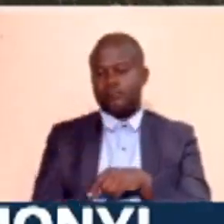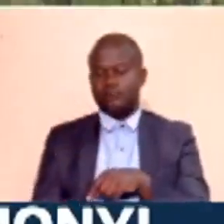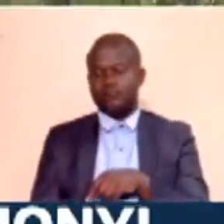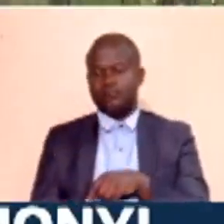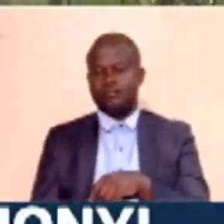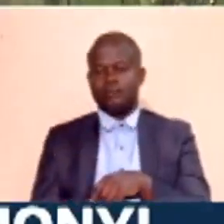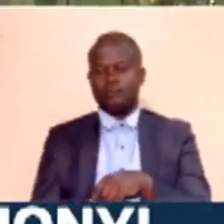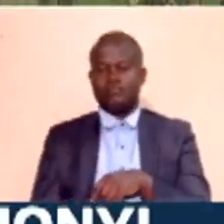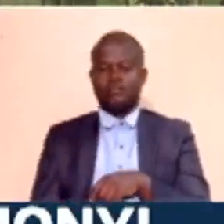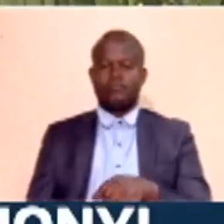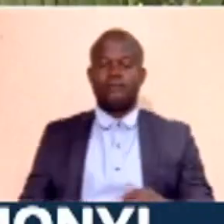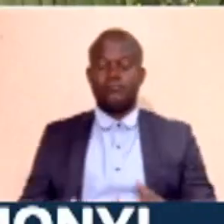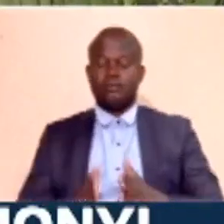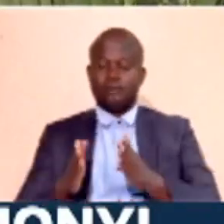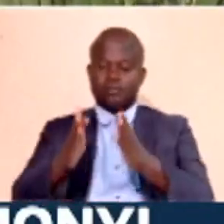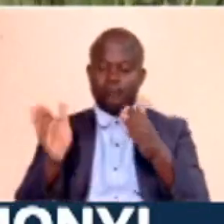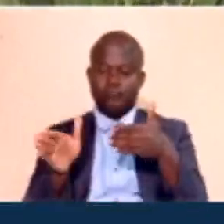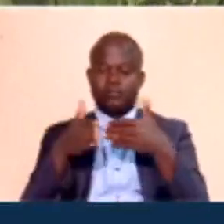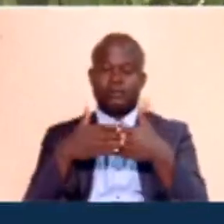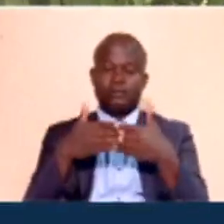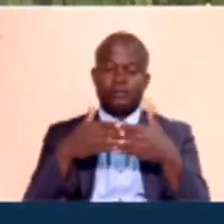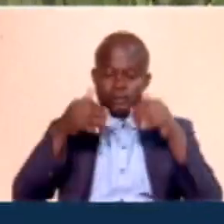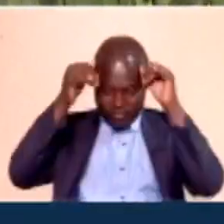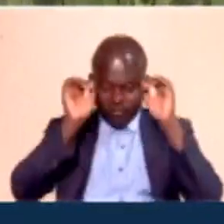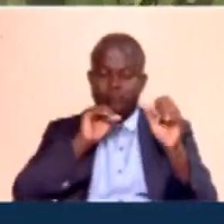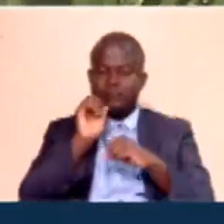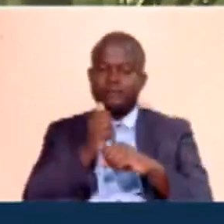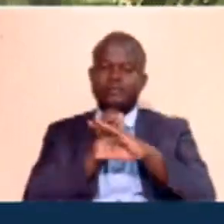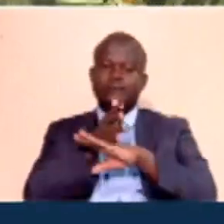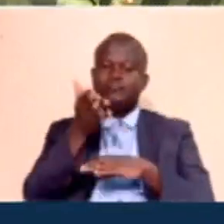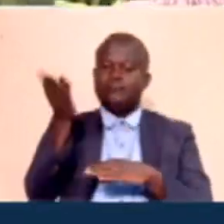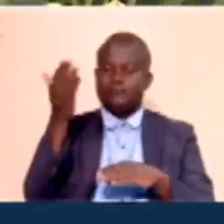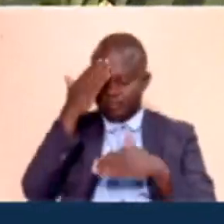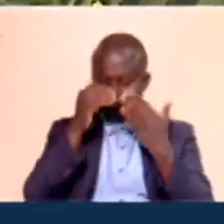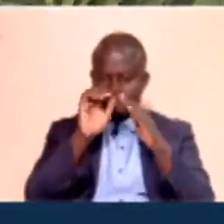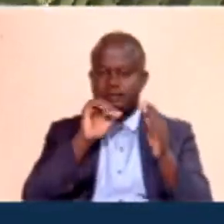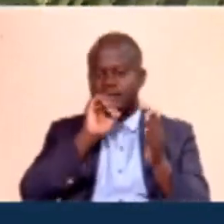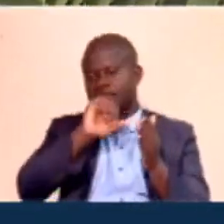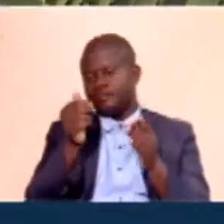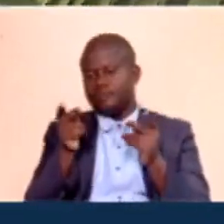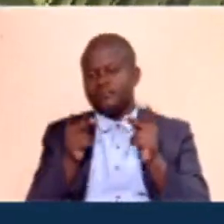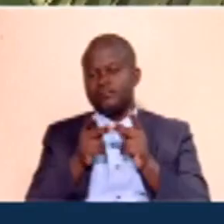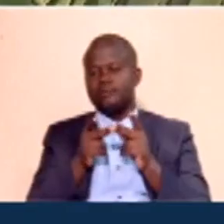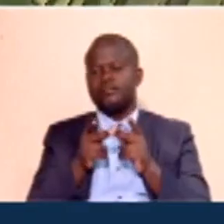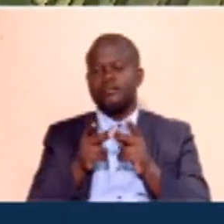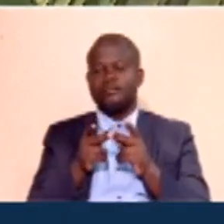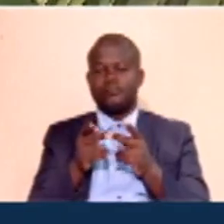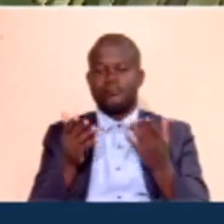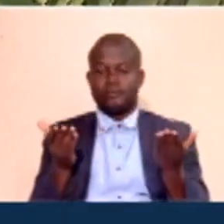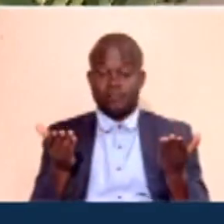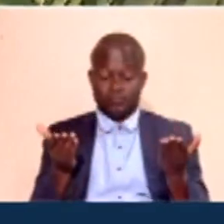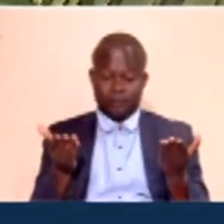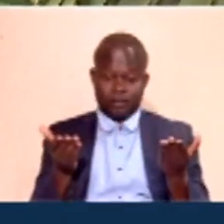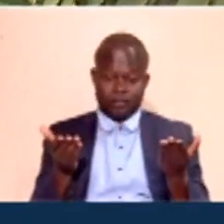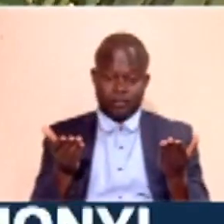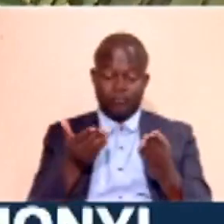yose asa nafunze ikibazo cy'inka ntizishobora kwambuka kuko nta handi hantu zanyura zanyuraga